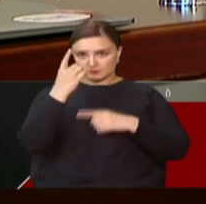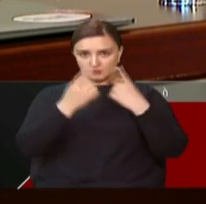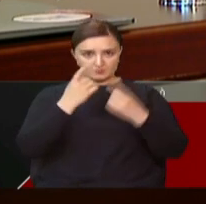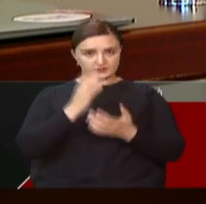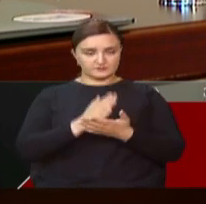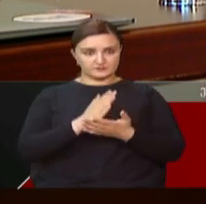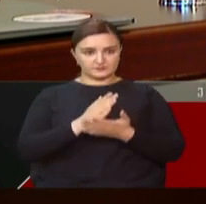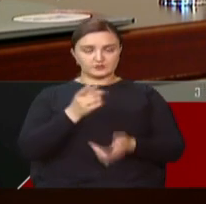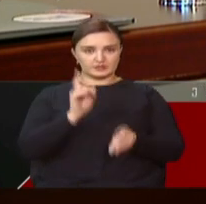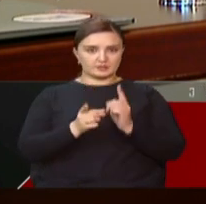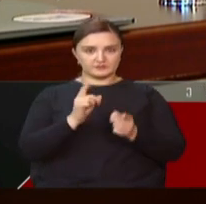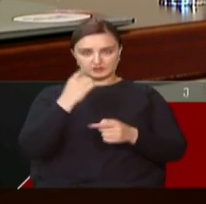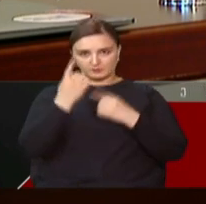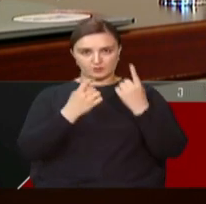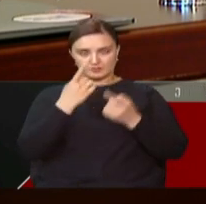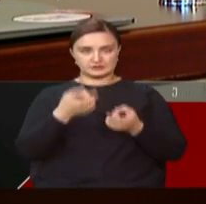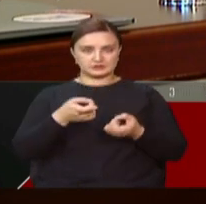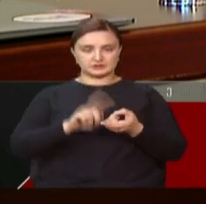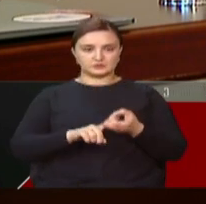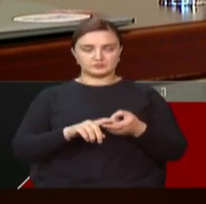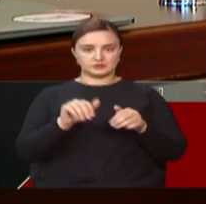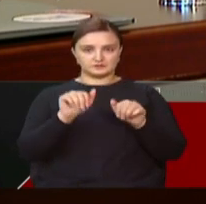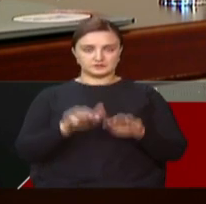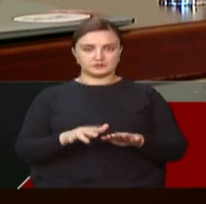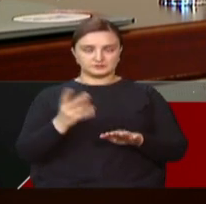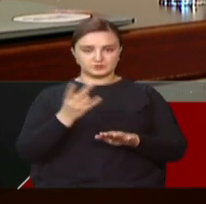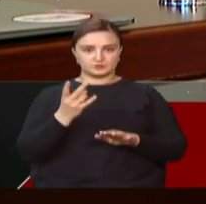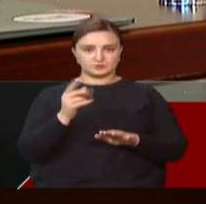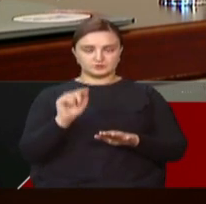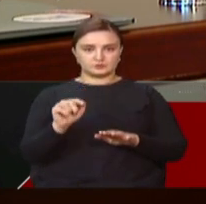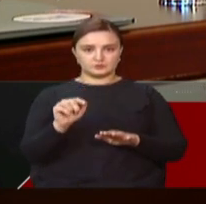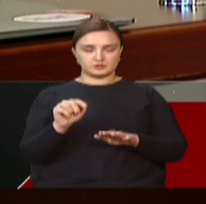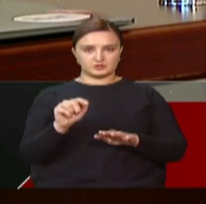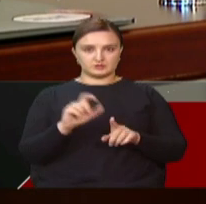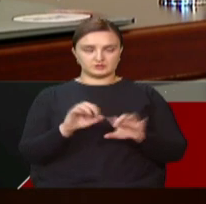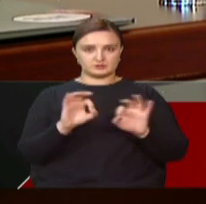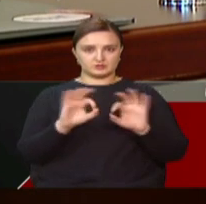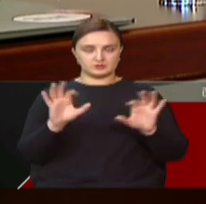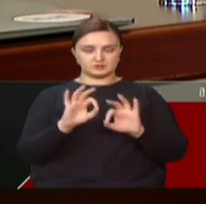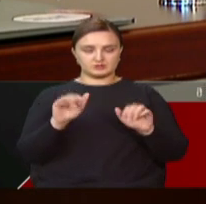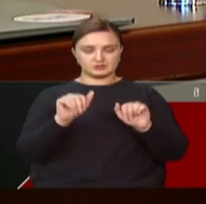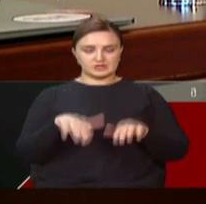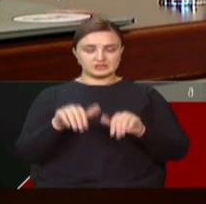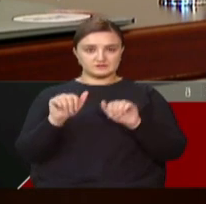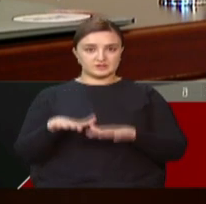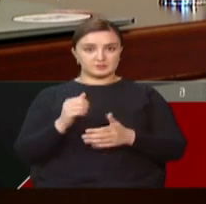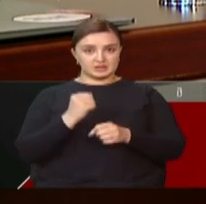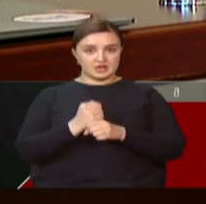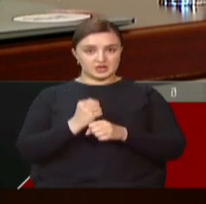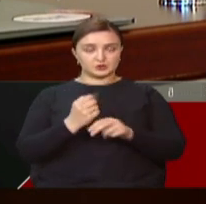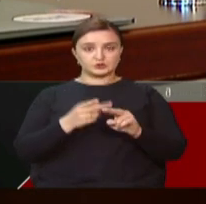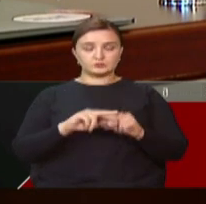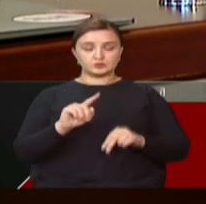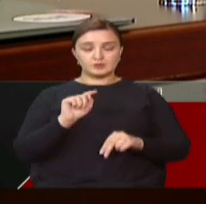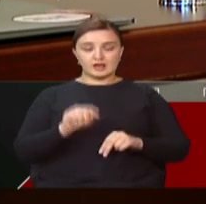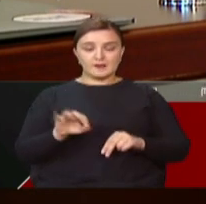რომ ნამდვილად ინფორმაციაზე დაყრდნობილი გადაწყვეტილება და გადაწყვეტილებები გამოიტანოს და დასკვნები გააკეთოს, იმიტომ რომ რა თქმა